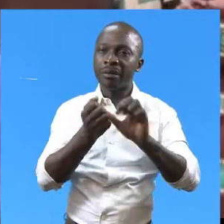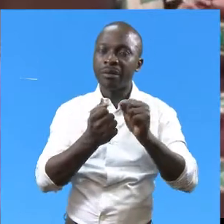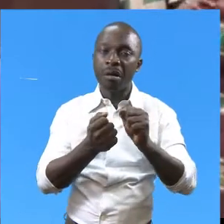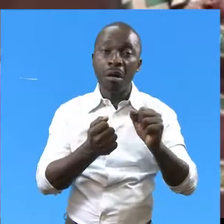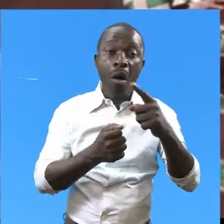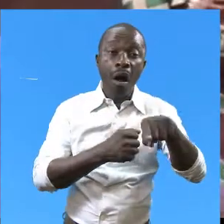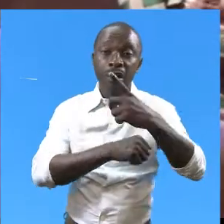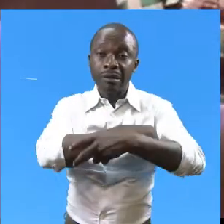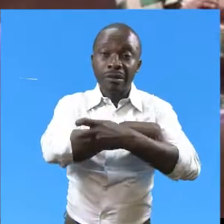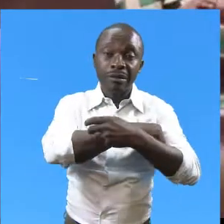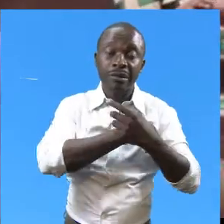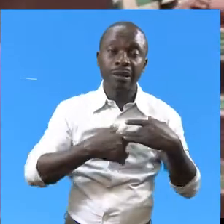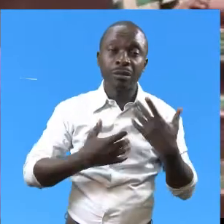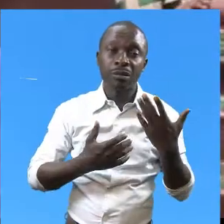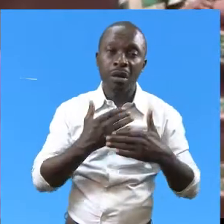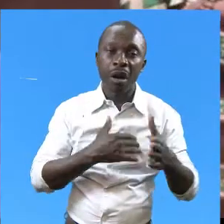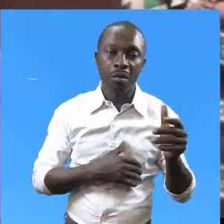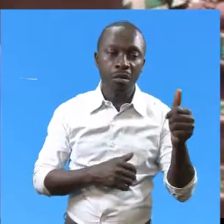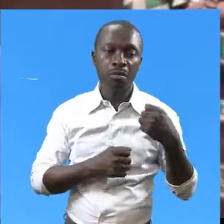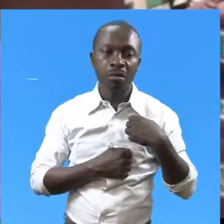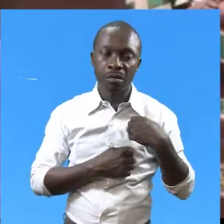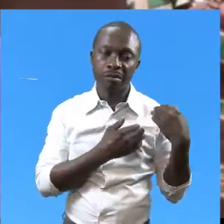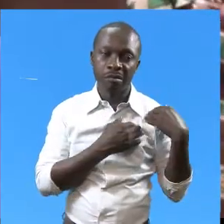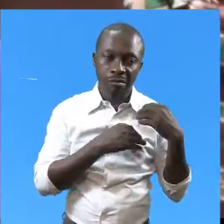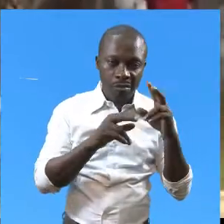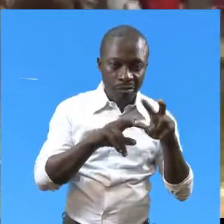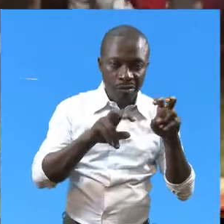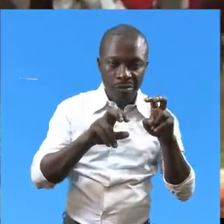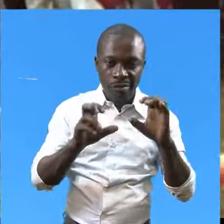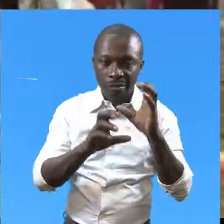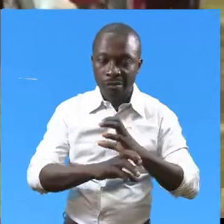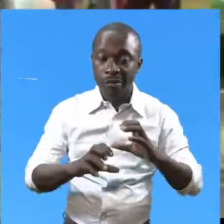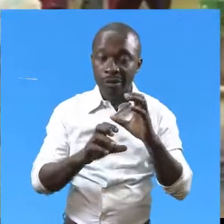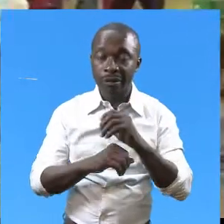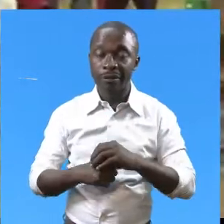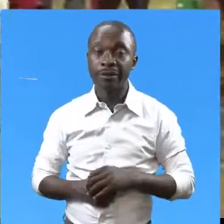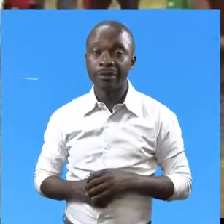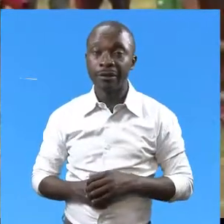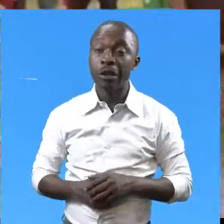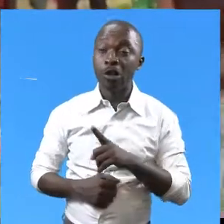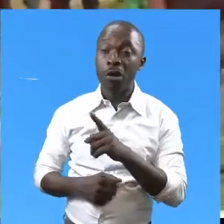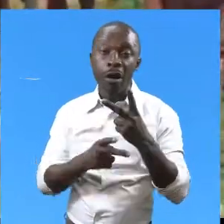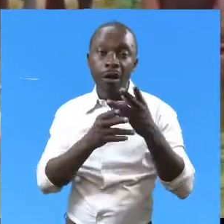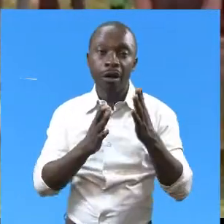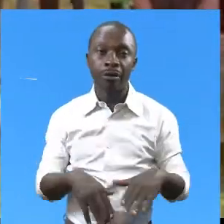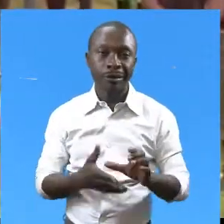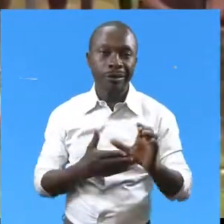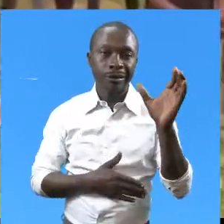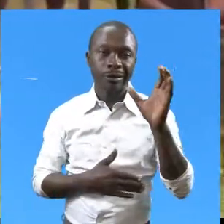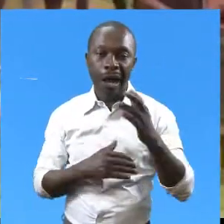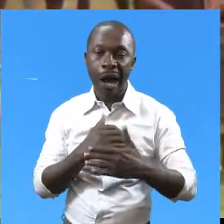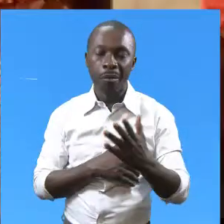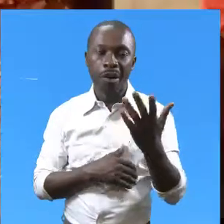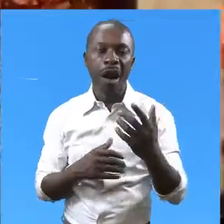pris. Donc c'est après les dévocations du procureur qu'on verra ce qui est manqué. Alerté par les cris du gardien du lycée,